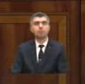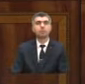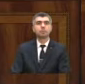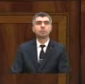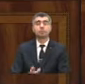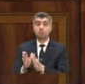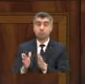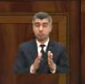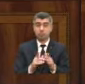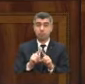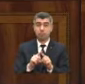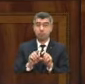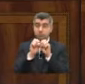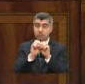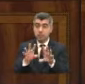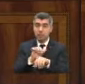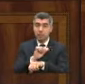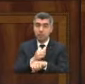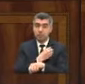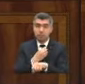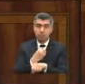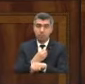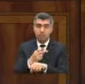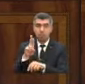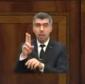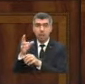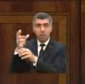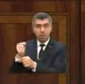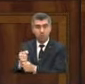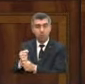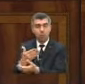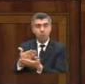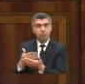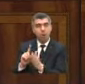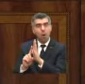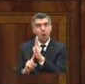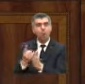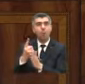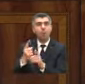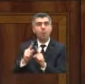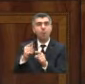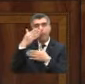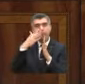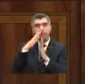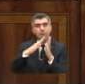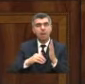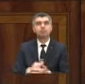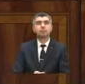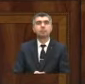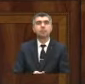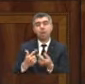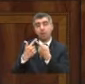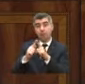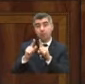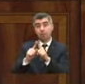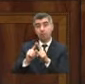إن ورش تعميم الحماية الاجتماعية الذي أسس له جلالة الملك سيشكل لا محالة ثورة حقيقية ببلادنا لإسهامه في تحسين